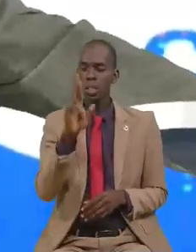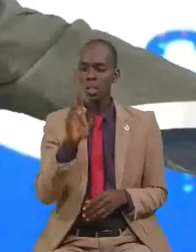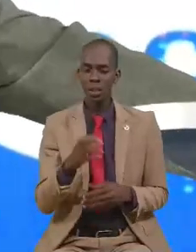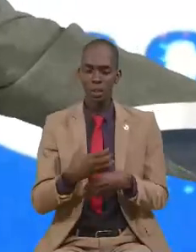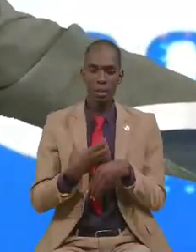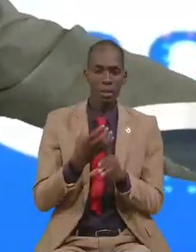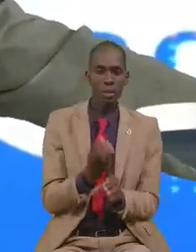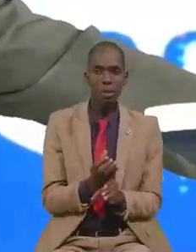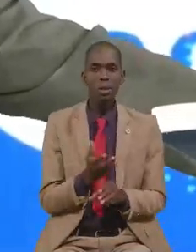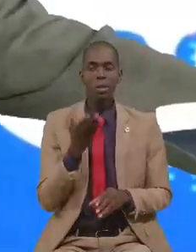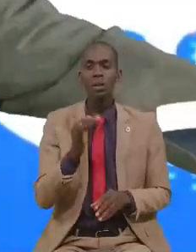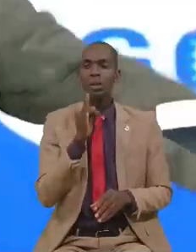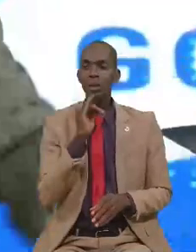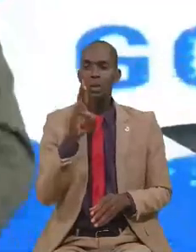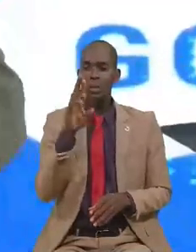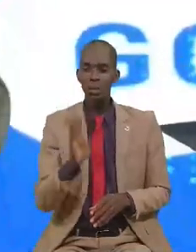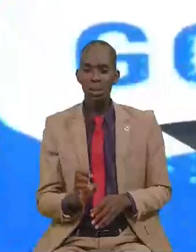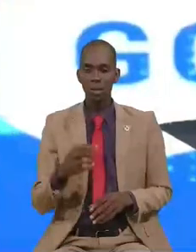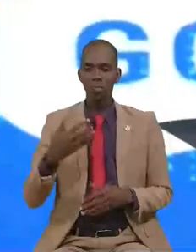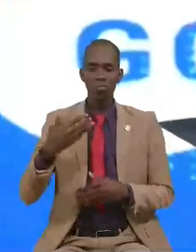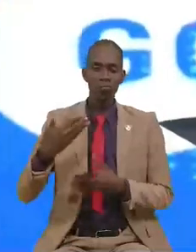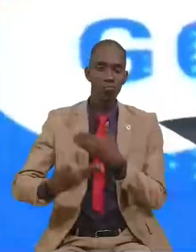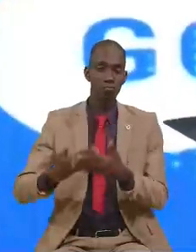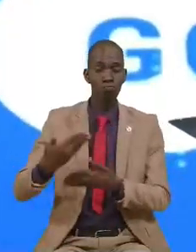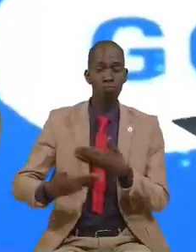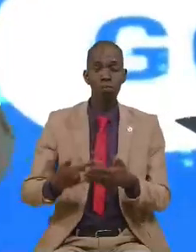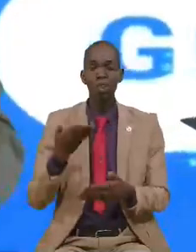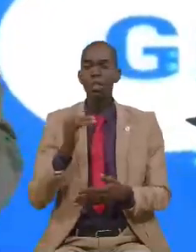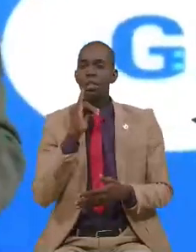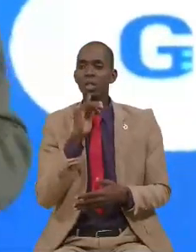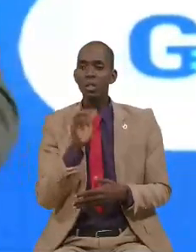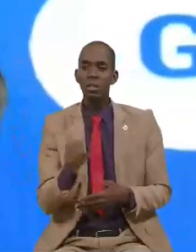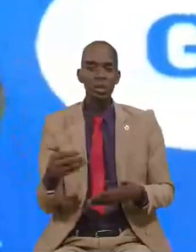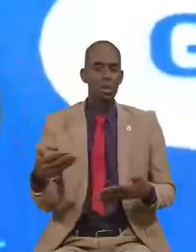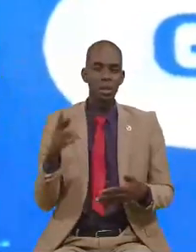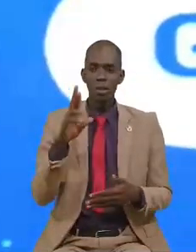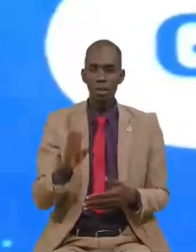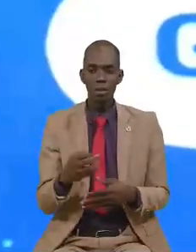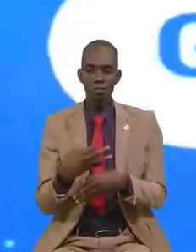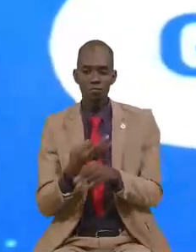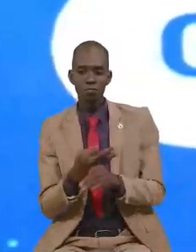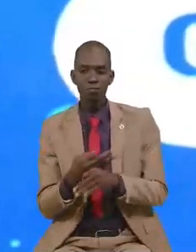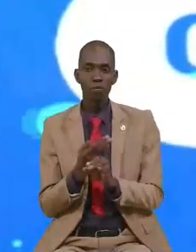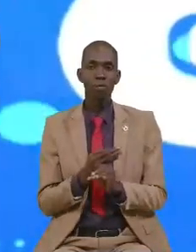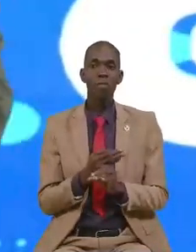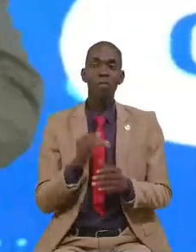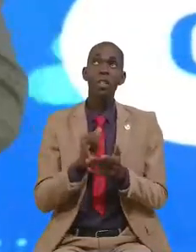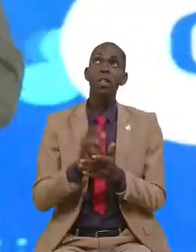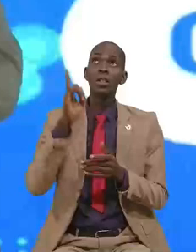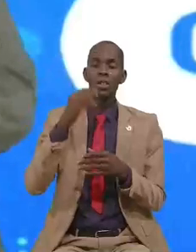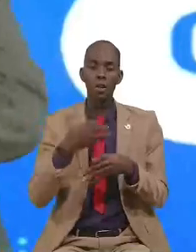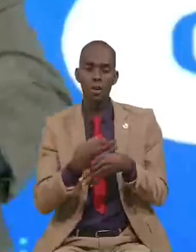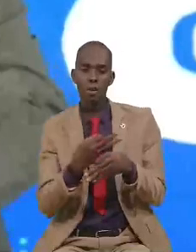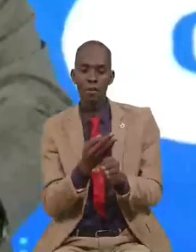il y a une régénération, il y a donc une reformation, c'est-à-dire il forme